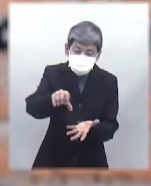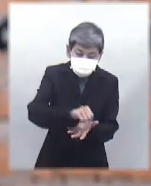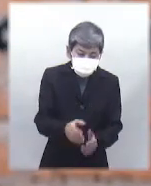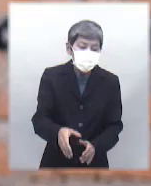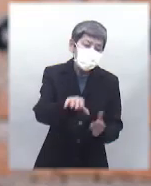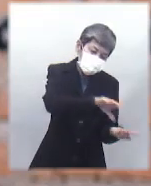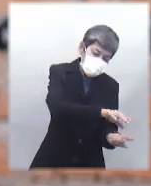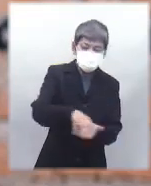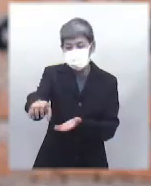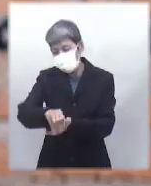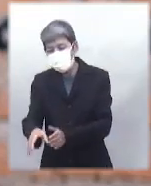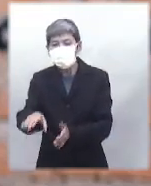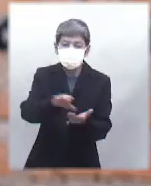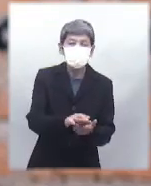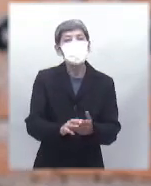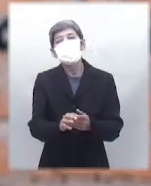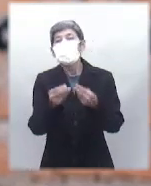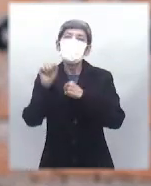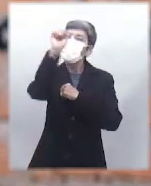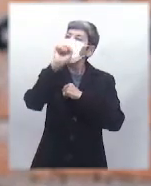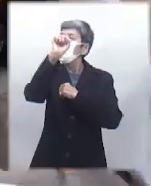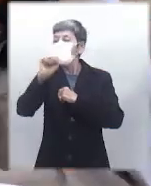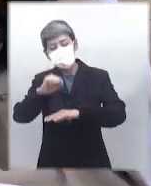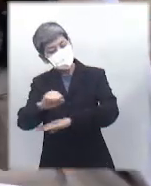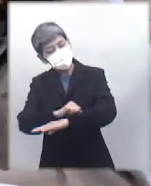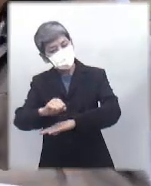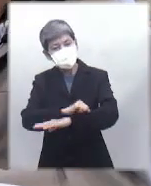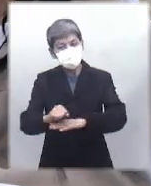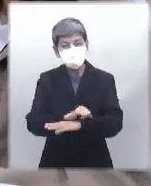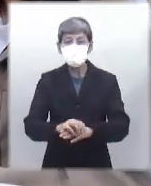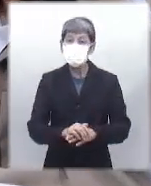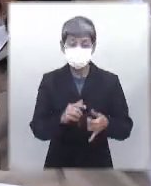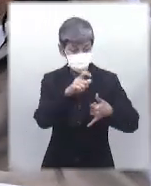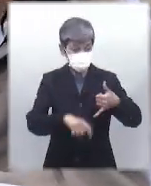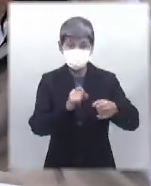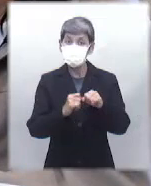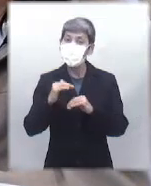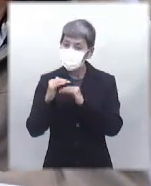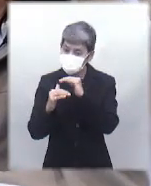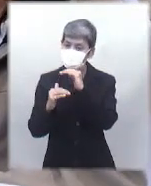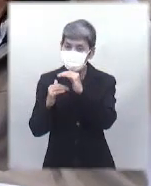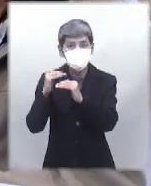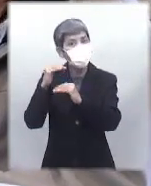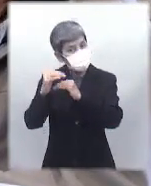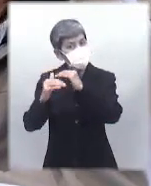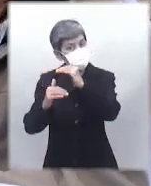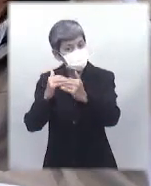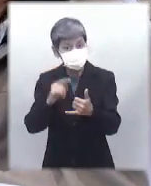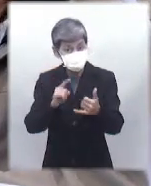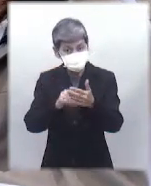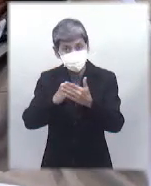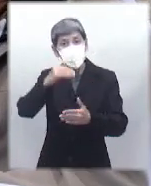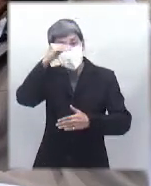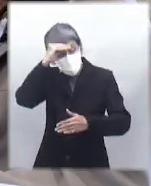นาทีประจำเค้าอะไรเงี้ยเช็ดกระจกทั้งหมดเลยกับกายตัวเขาเองทุกวันนี้ก็พัฒนาจนกระทั่งตัวเขาเองไปเรียน